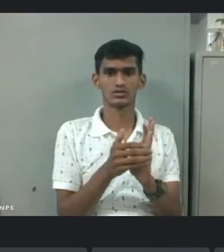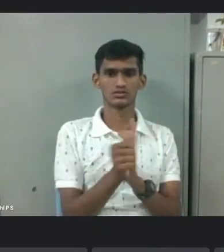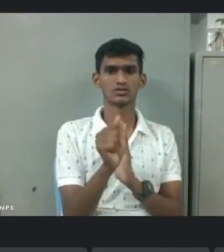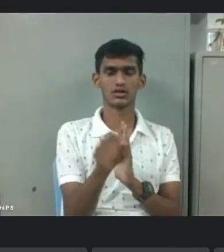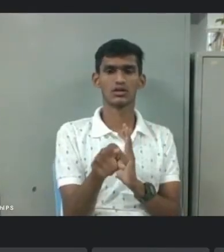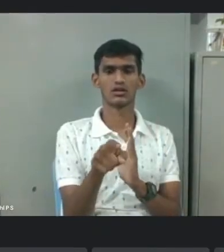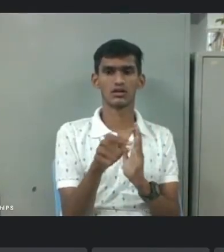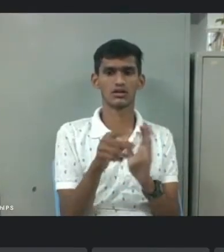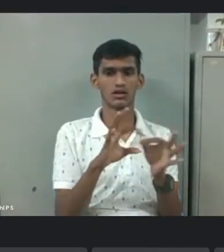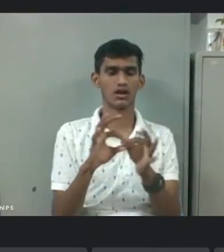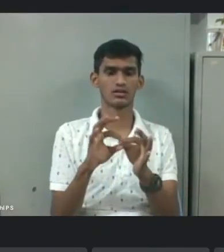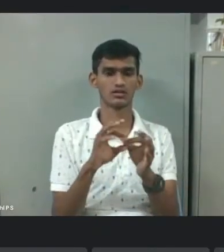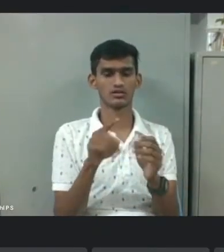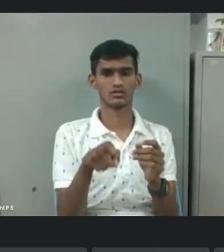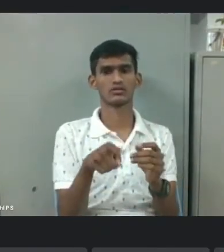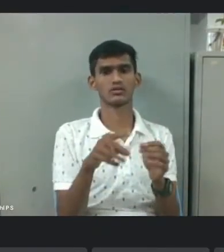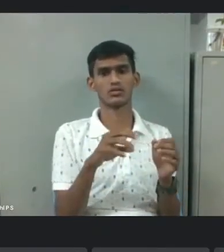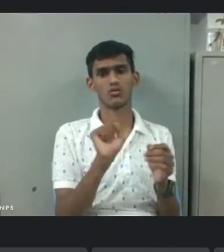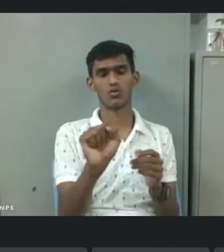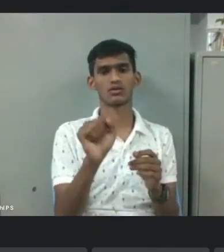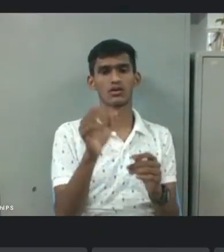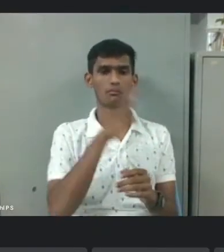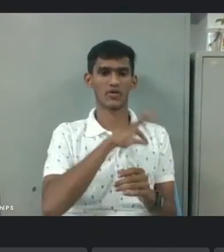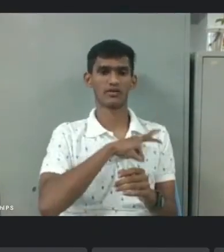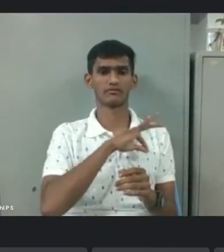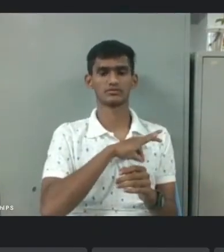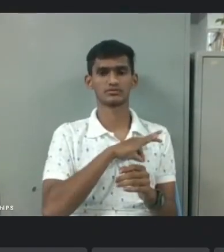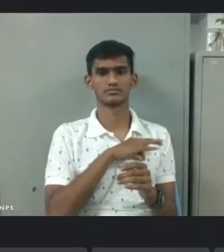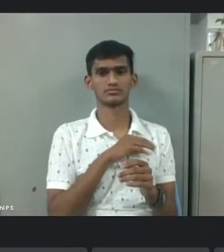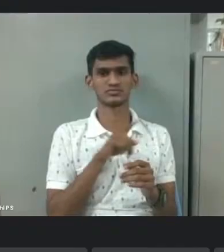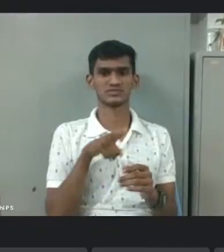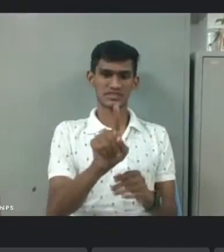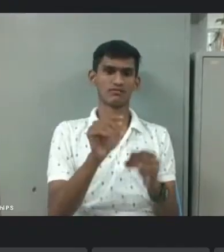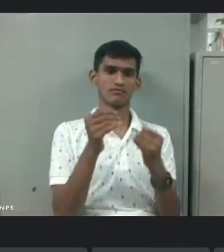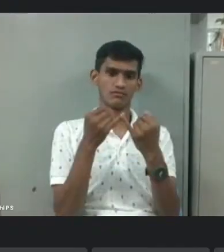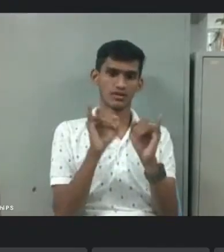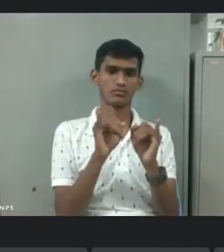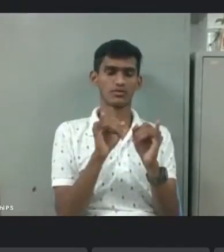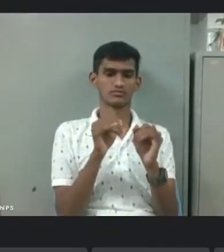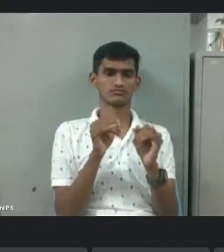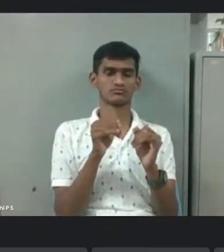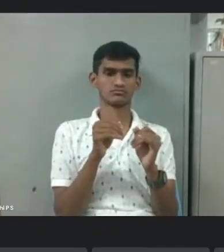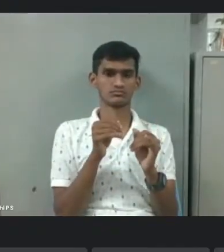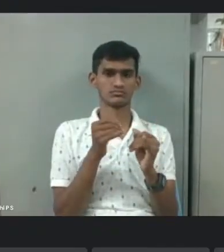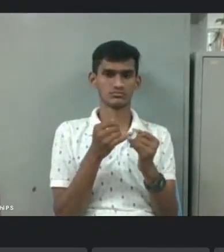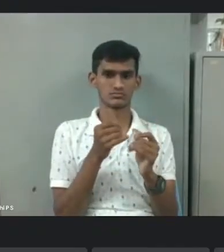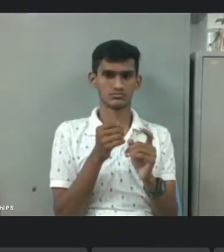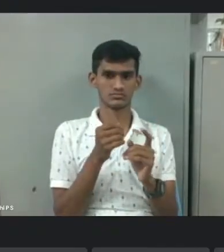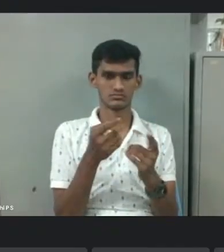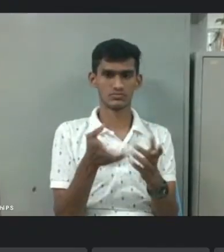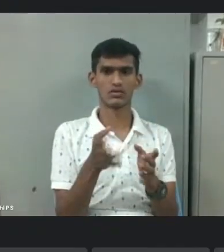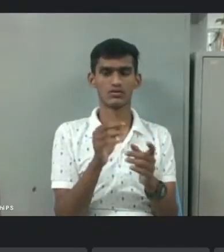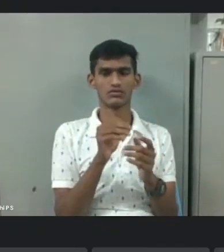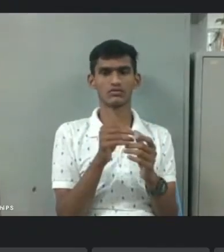അനുസരിച്ചിരിക്കും എത്രത്തോളം അവർക്ക് അതുകൊണ്ടുള്ള ഉപകാരം അല്ലെങ്കിൽ അതുകൊണ്ട് എത്രത്തോളം സ്വയം പര്യാപ്തത കൈവരിക്കാൻ സാധിക്കും എന്നത് അവരുടെ അന്നത്തെ